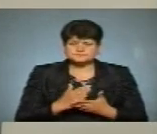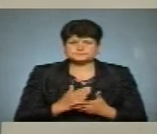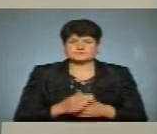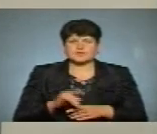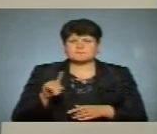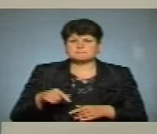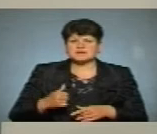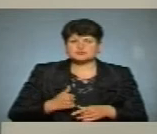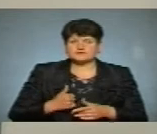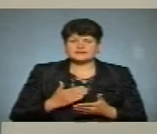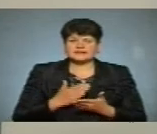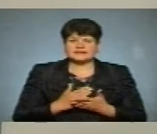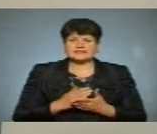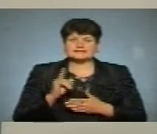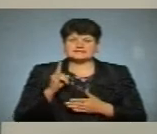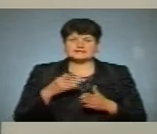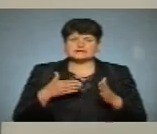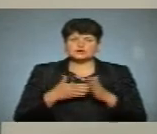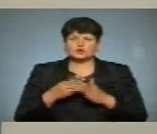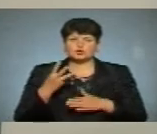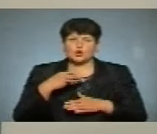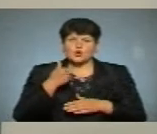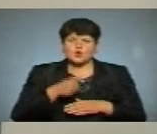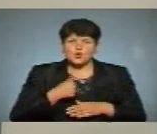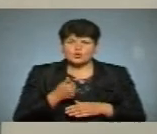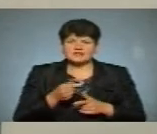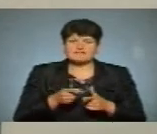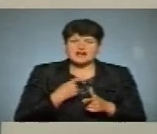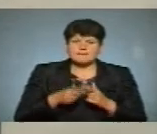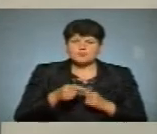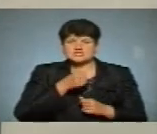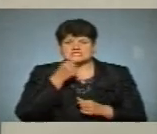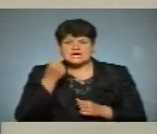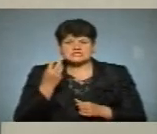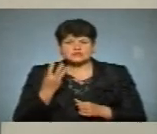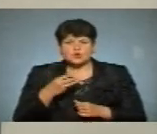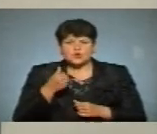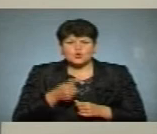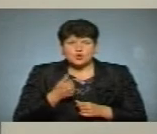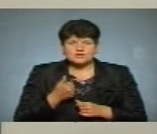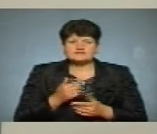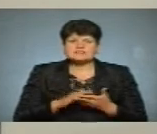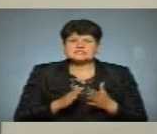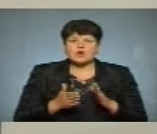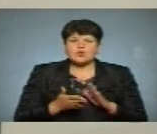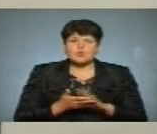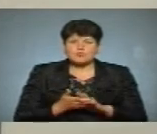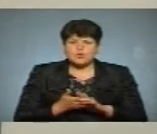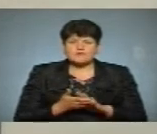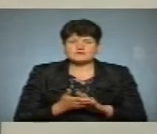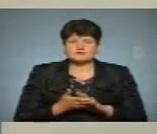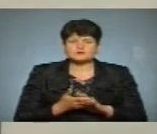яких є дитина віком до 3 років або старше 3 років за умови, якщо